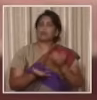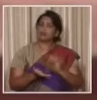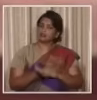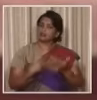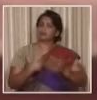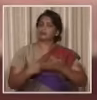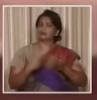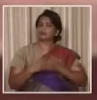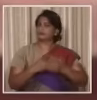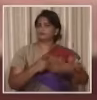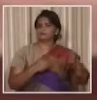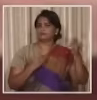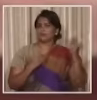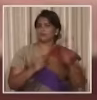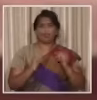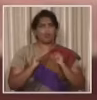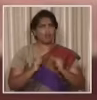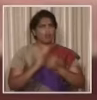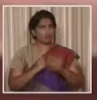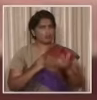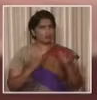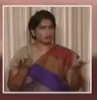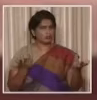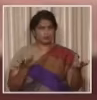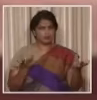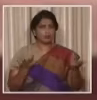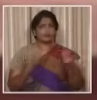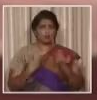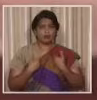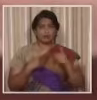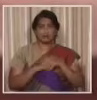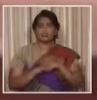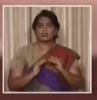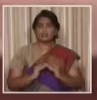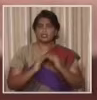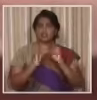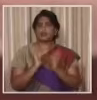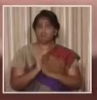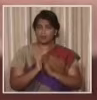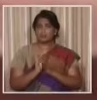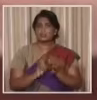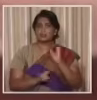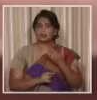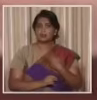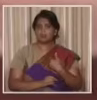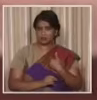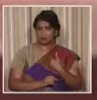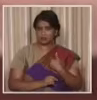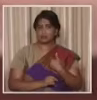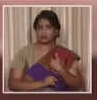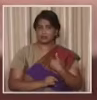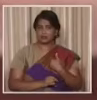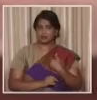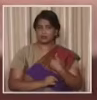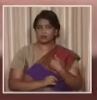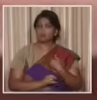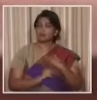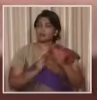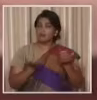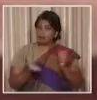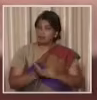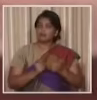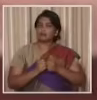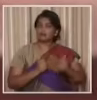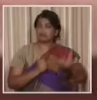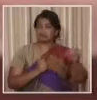කරගෙන යනවා. මට තේරෙන්නේ නැහැ කොහොමද මේක කරන්න කියලා ගරු කතානායකතුමනි. මොකද මම ඉන්නේ සංවර්ධන කමිටුවේ මමත් සභාපතිවරේ. ඒ අනතුරුව ඒ වැඩ කටයුතු තවදුරටත්